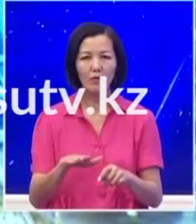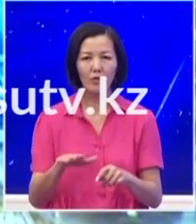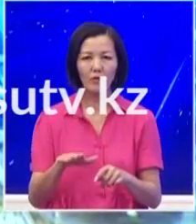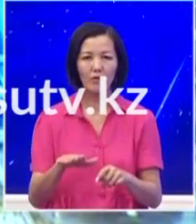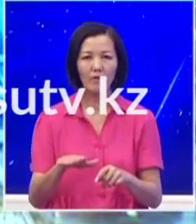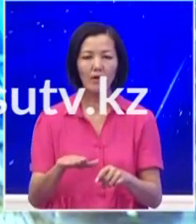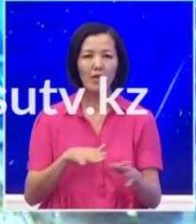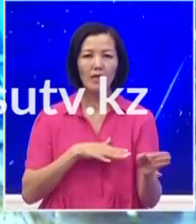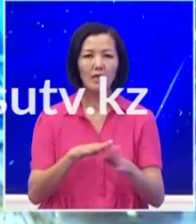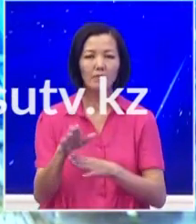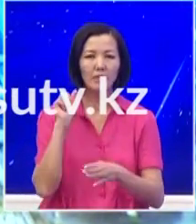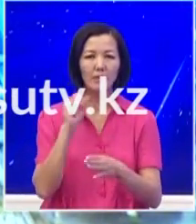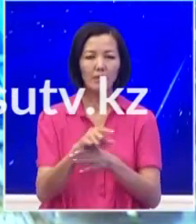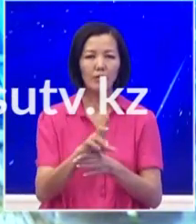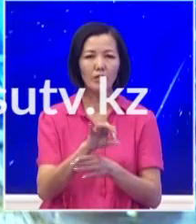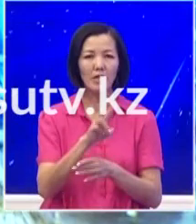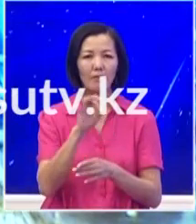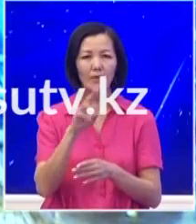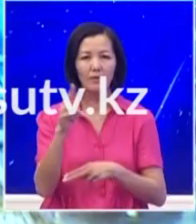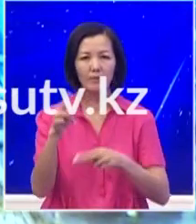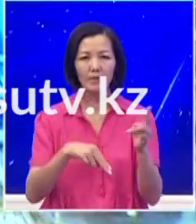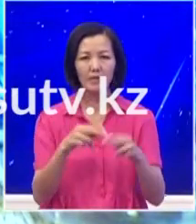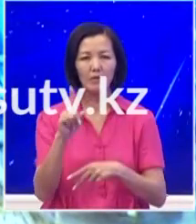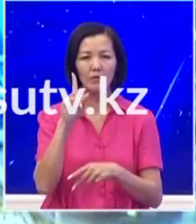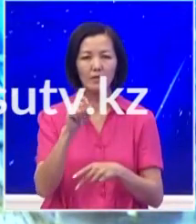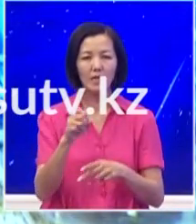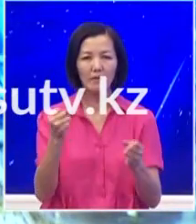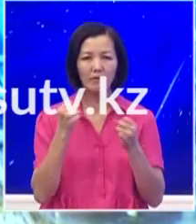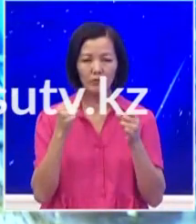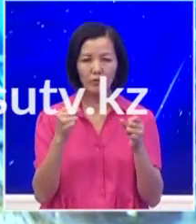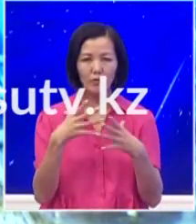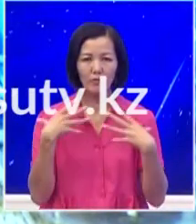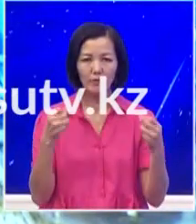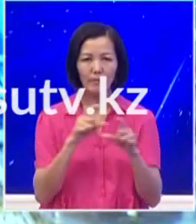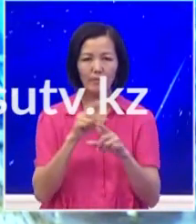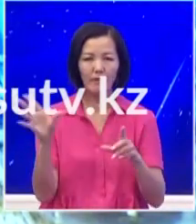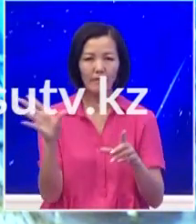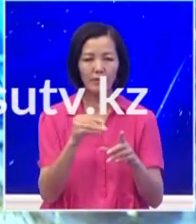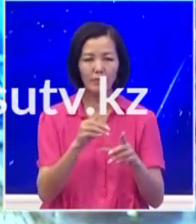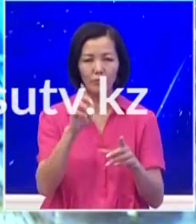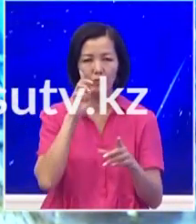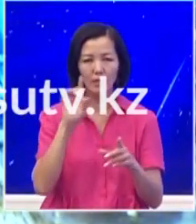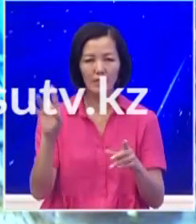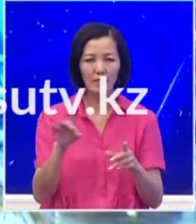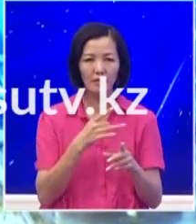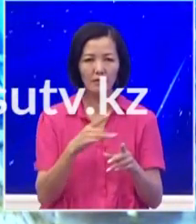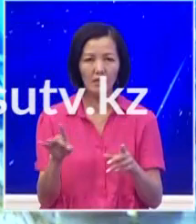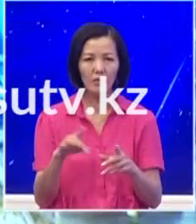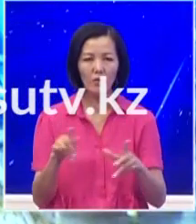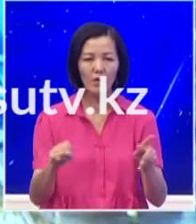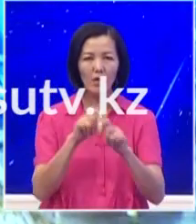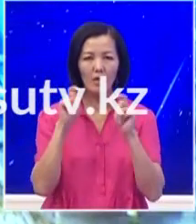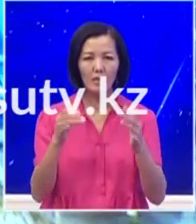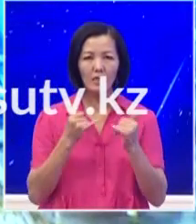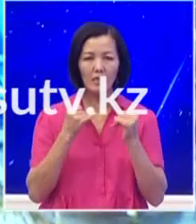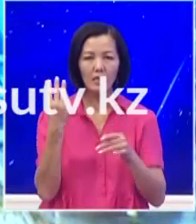Он возведен в рамках исполнения поручения Эльбасы по строительству 100 ФОКов по всей стране. Торжественное открытие приурочено к